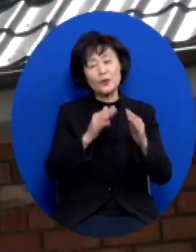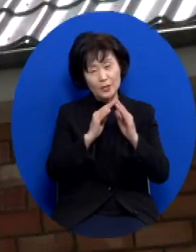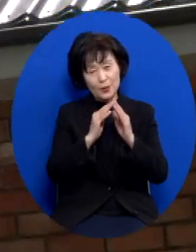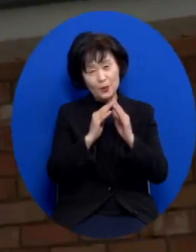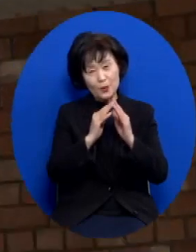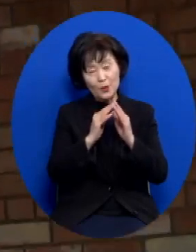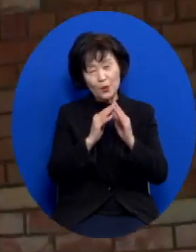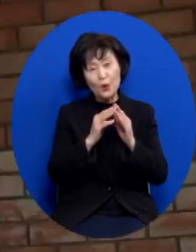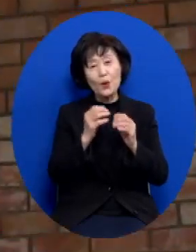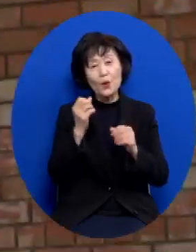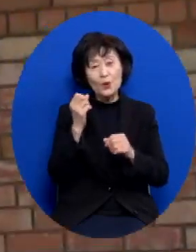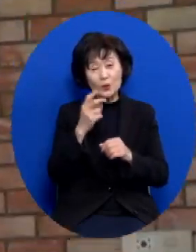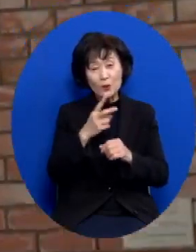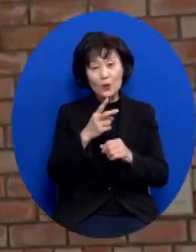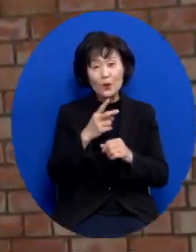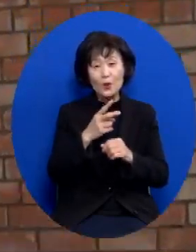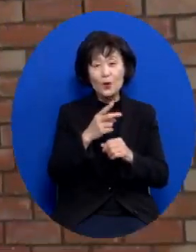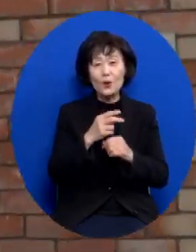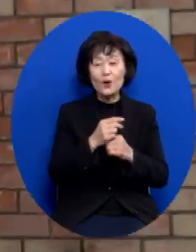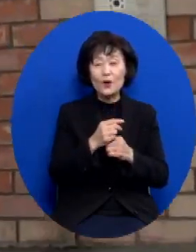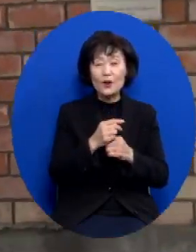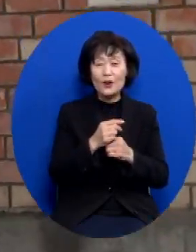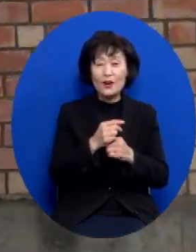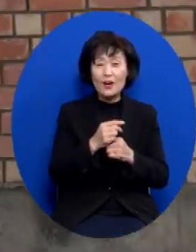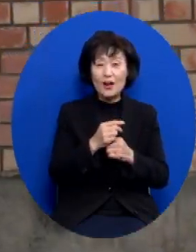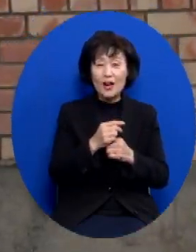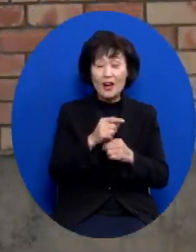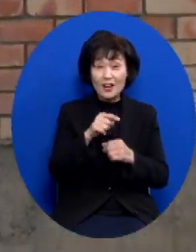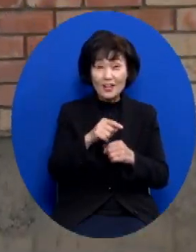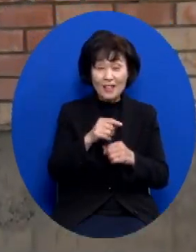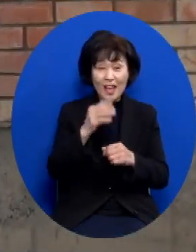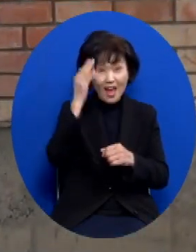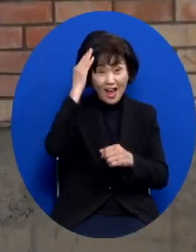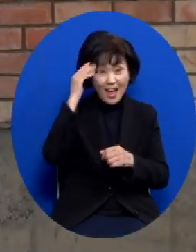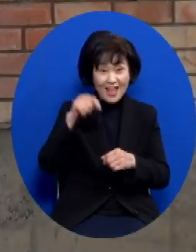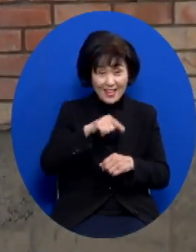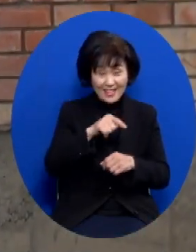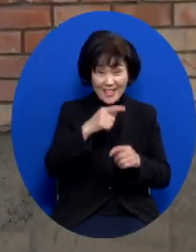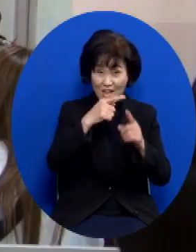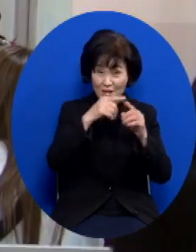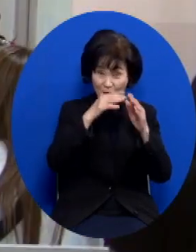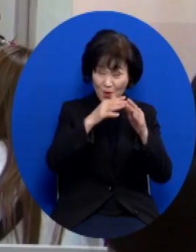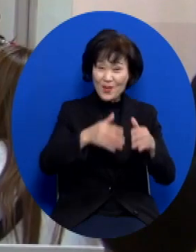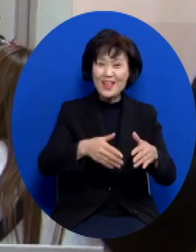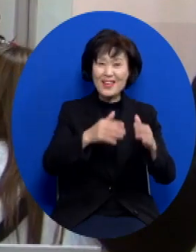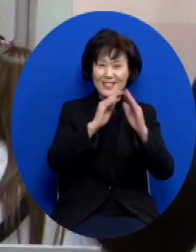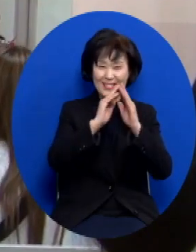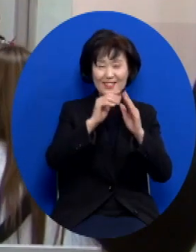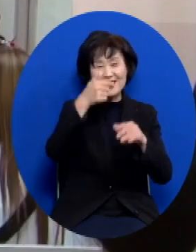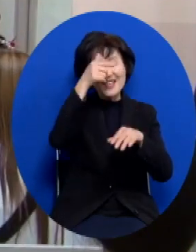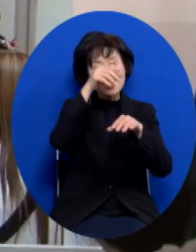거기서 아예 거기에 연탄교회를 세워서 예배 공동체가